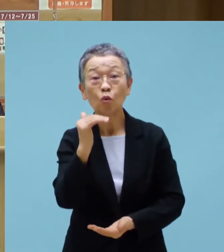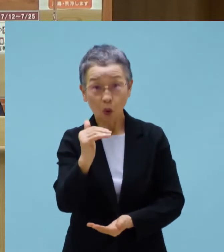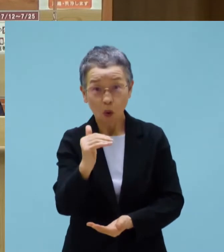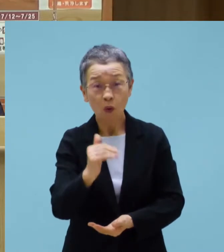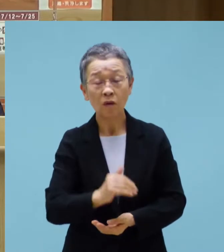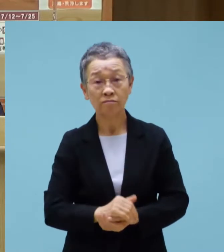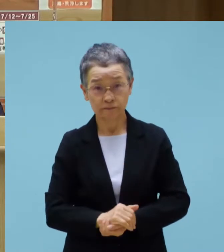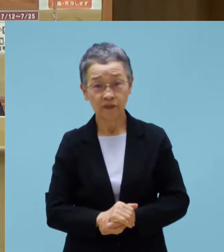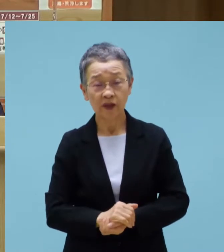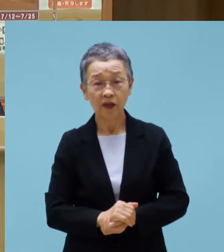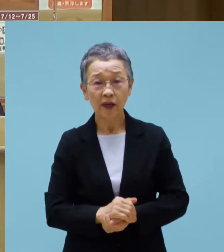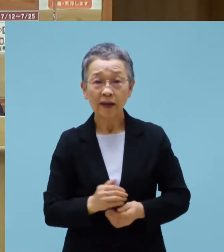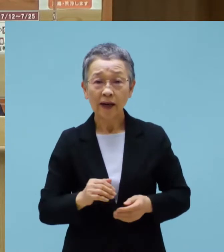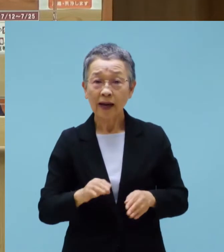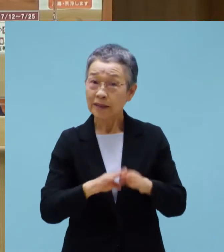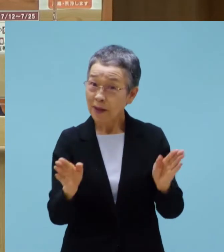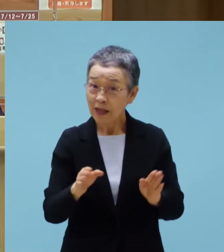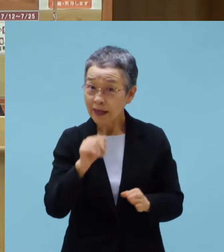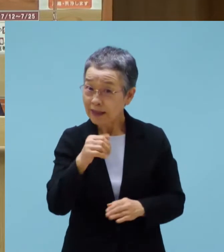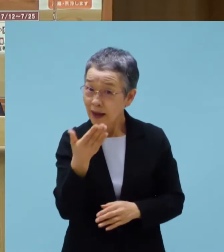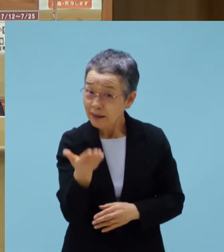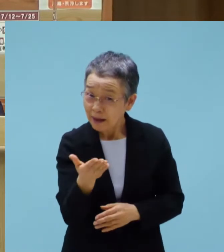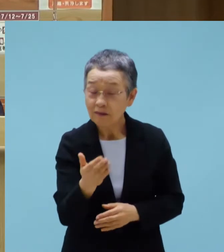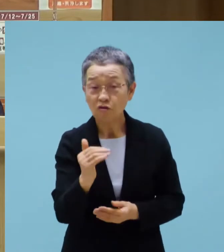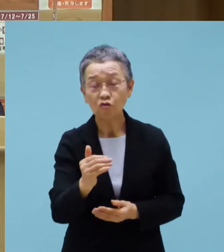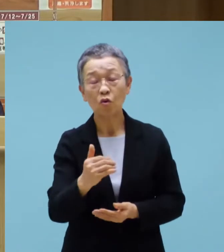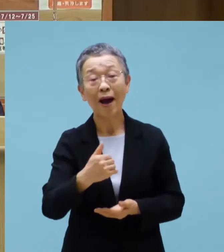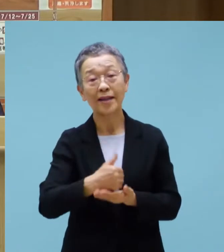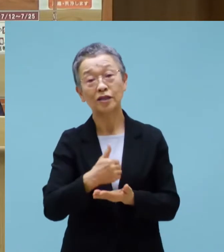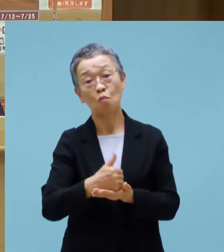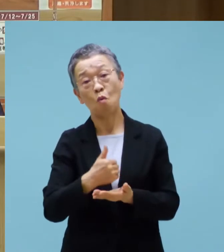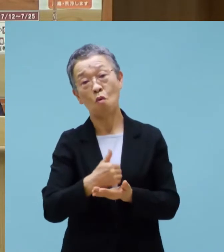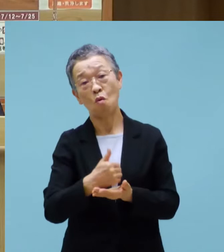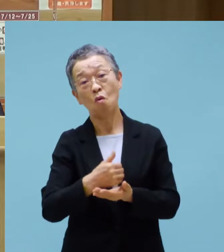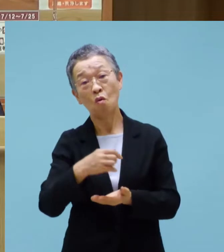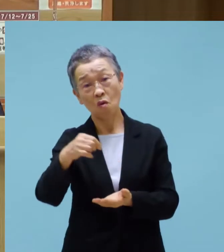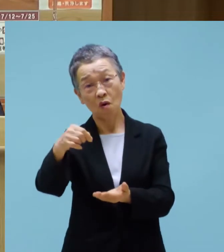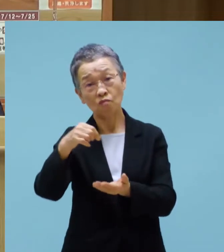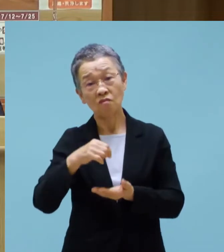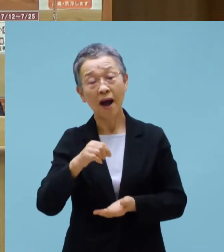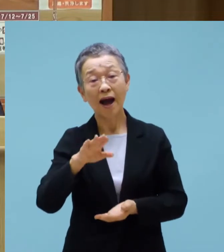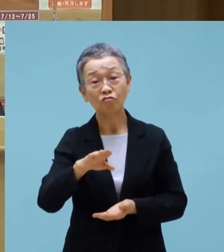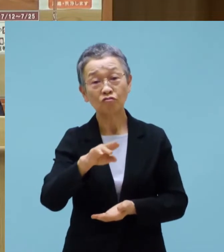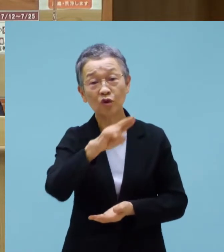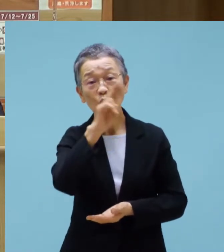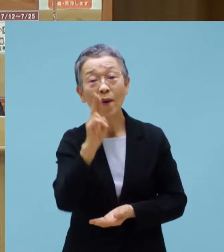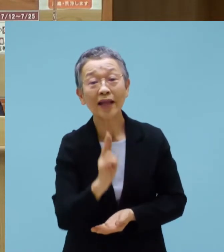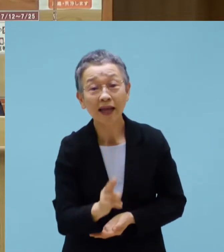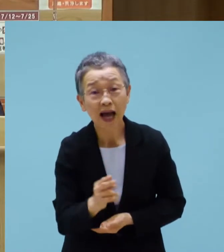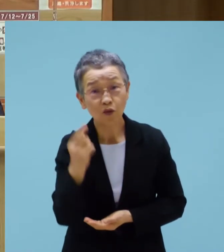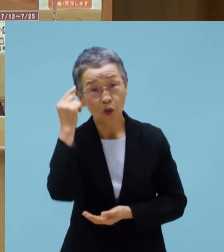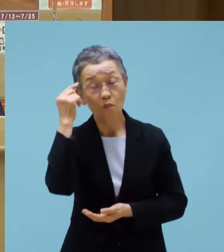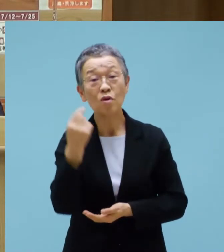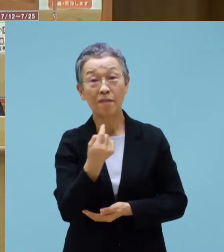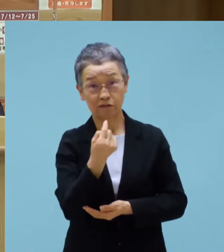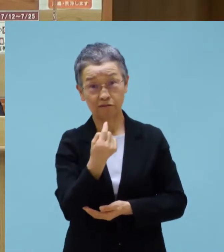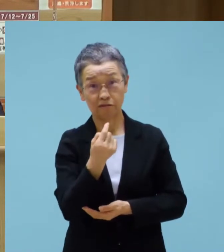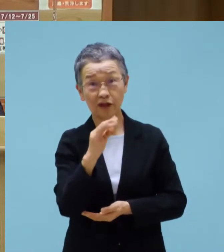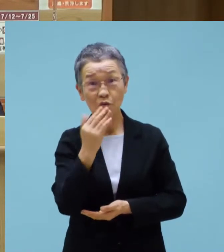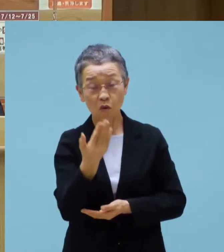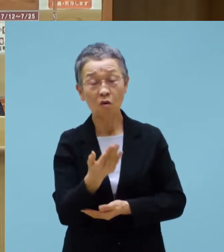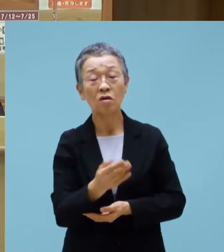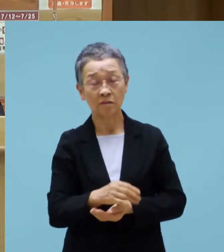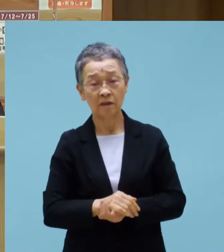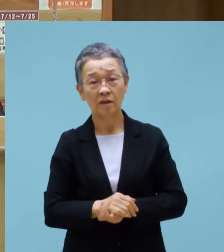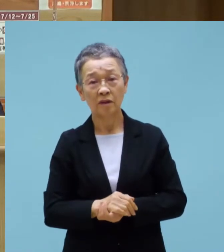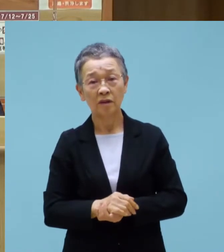ったらいいじゃないかという話もあるんじゃないかと思いますがそうやって言う